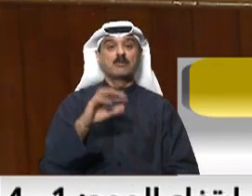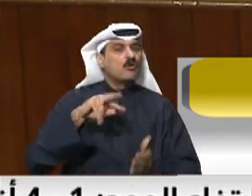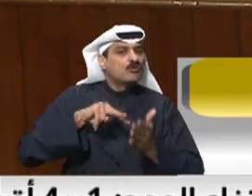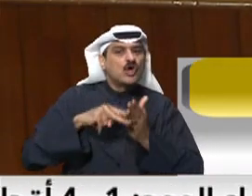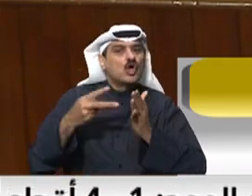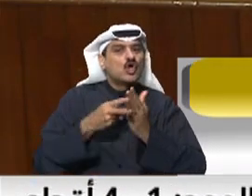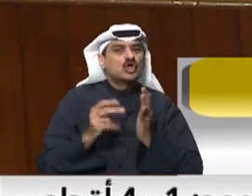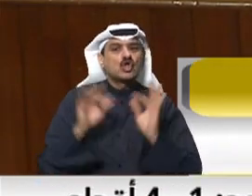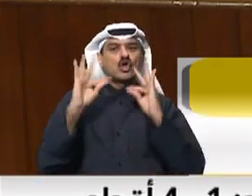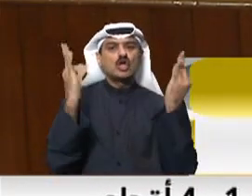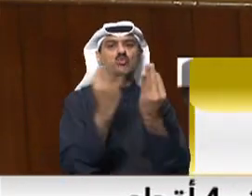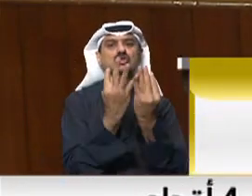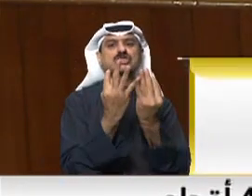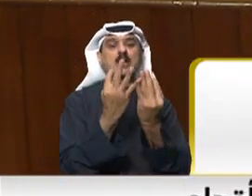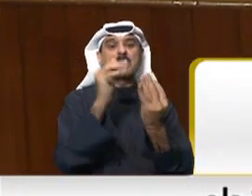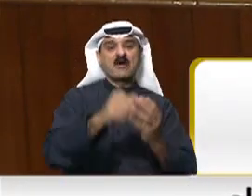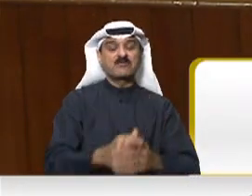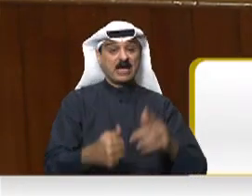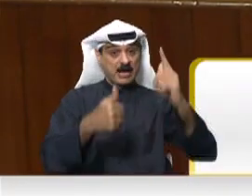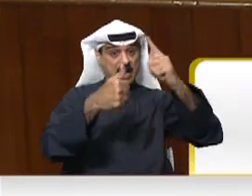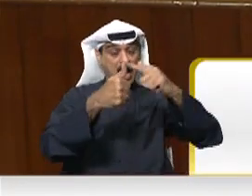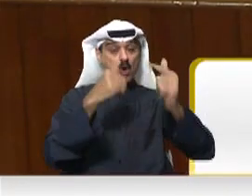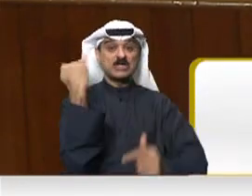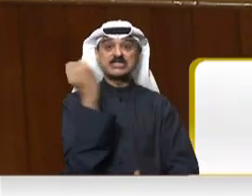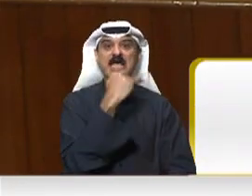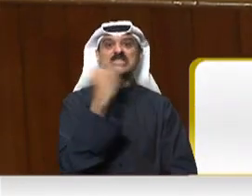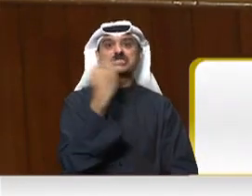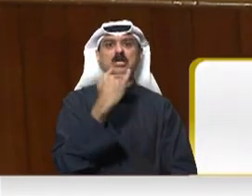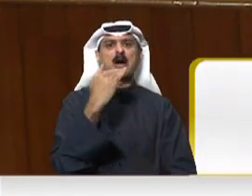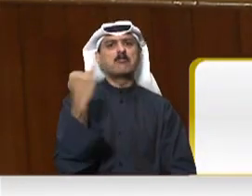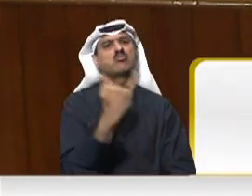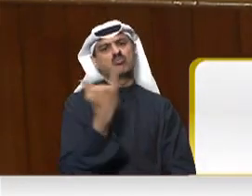أفراد المجتمع بما فيهم الشباب يقوموا